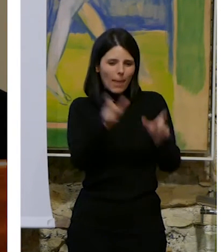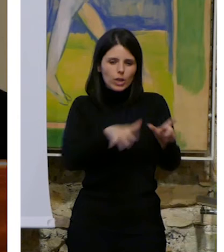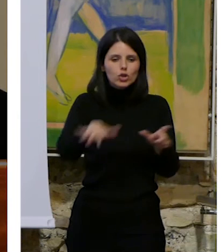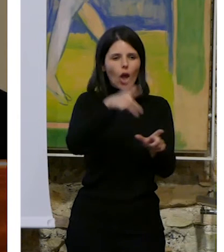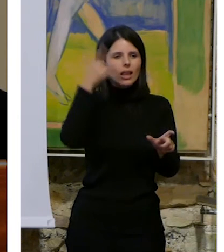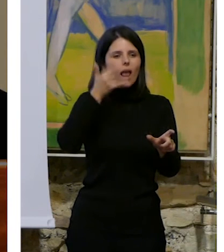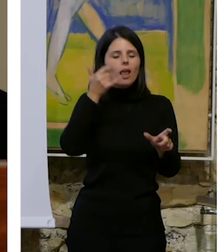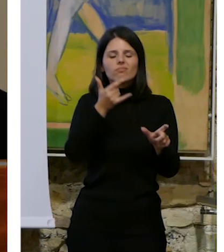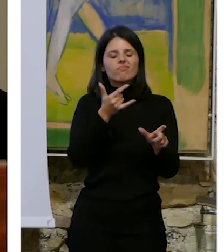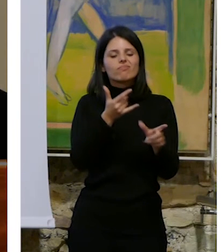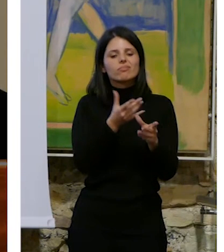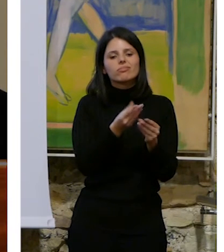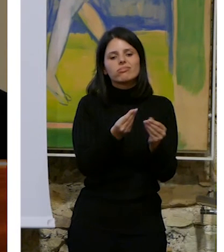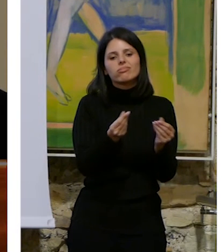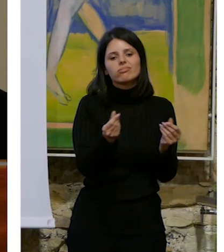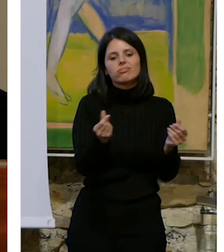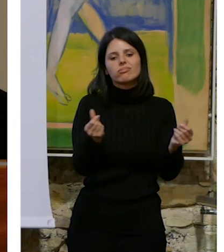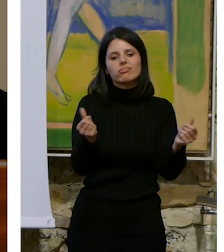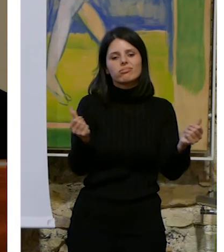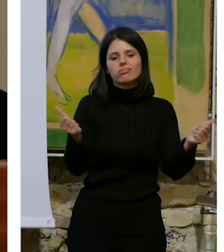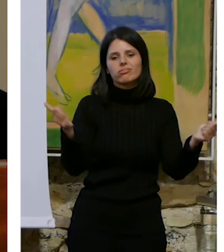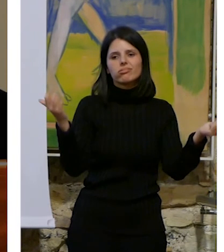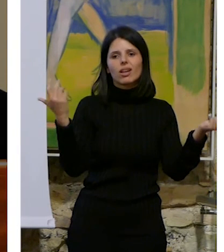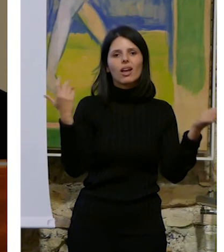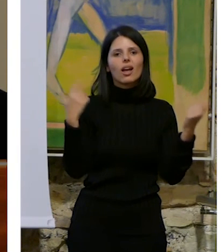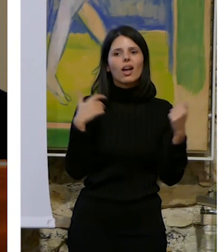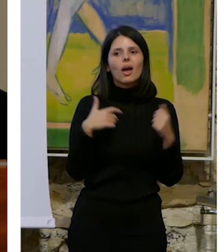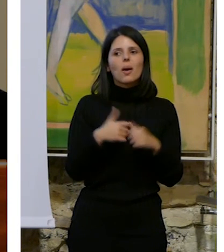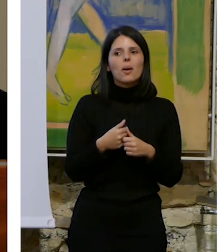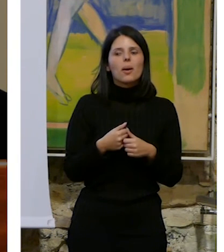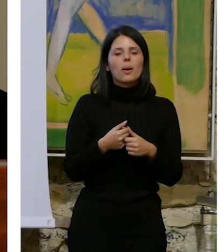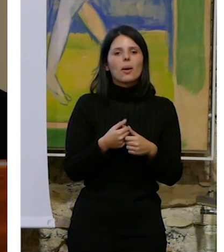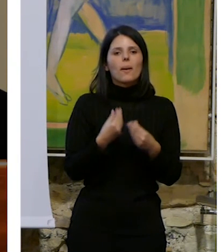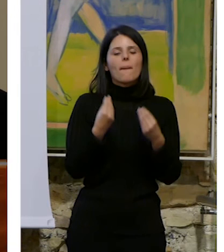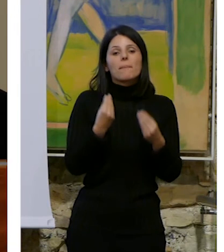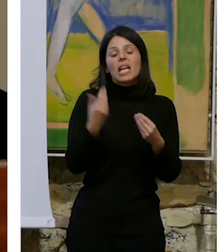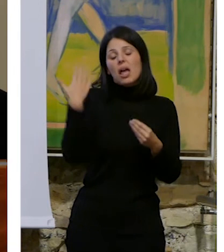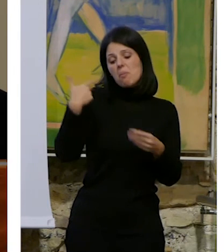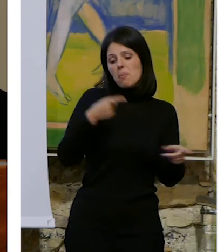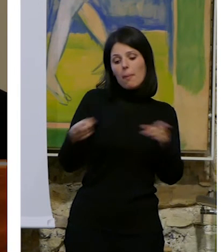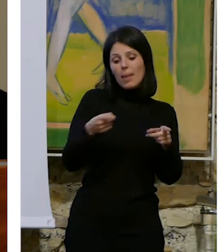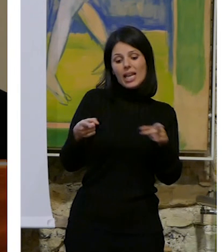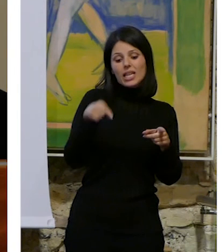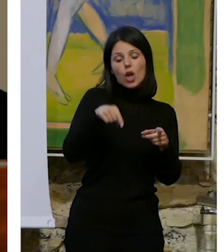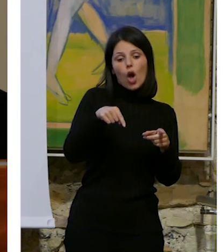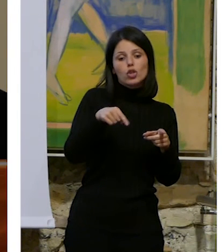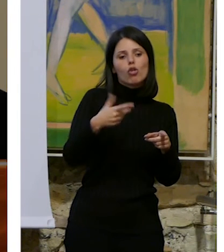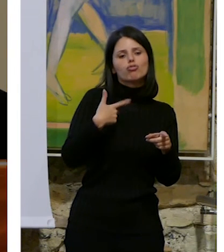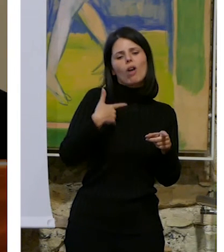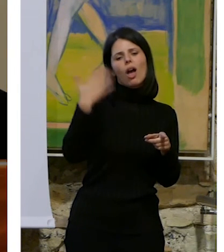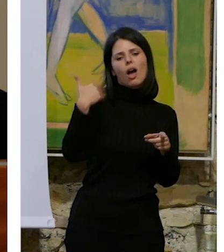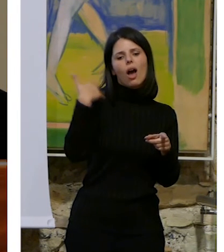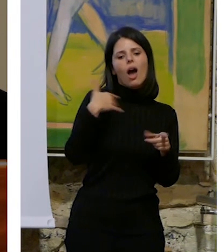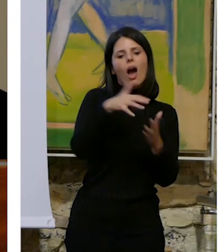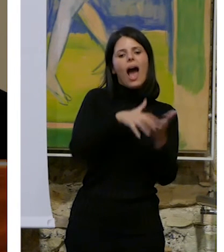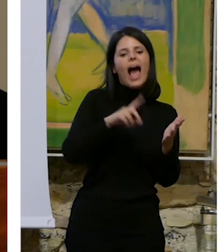che si è sciolta. Che si è sciolta perché in un primo periodo diede una pessima lettura